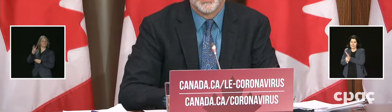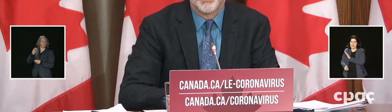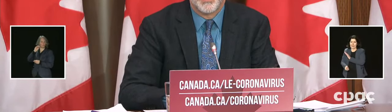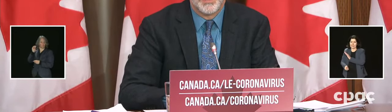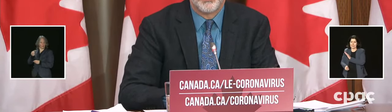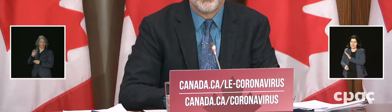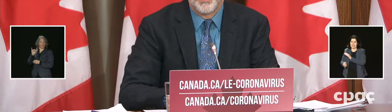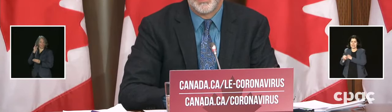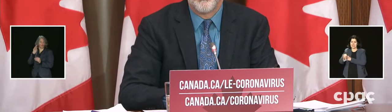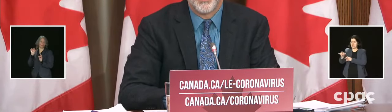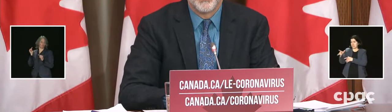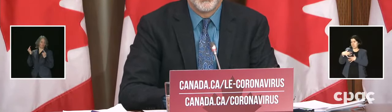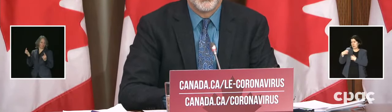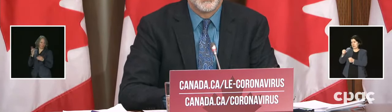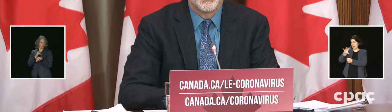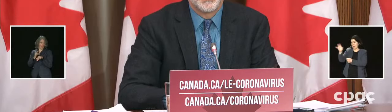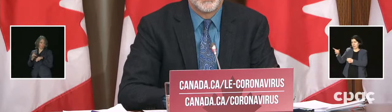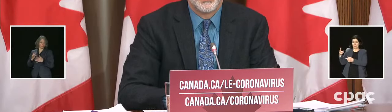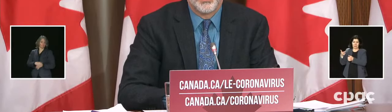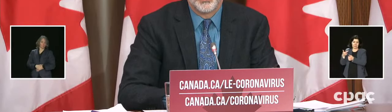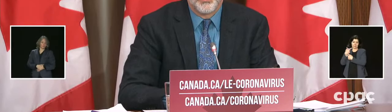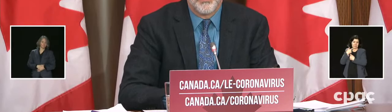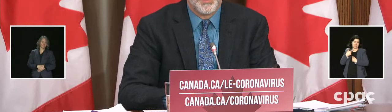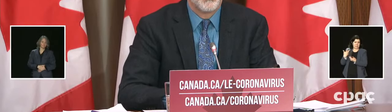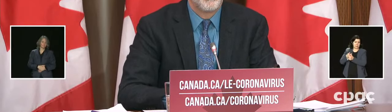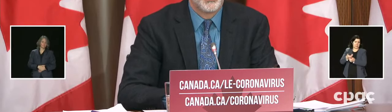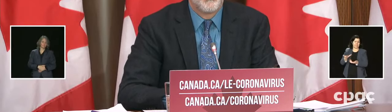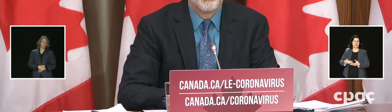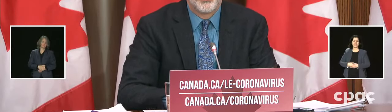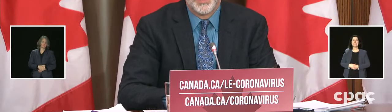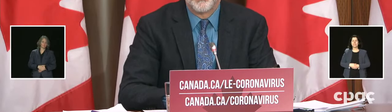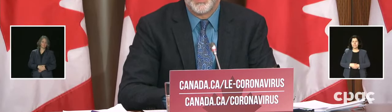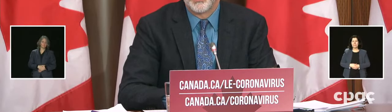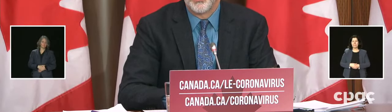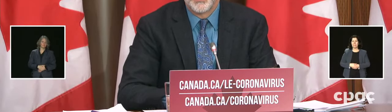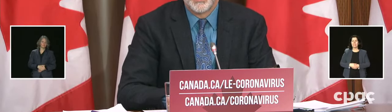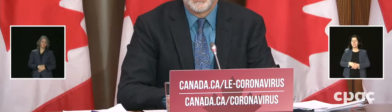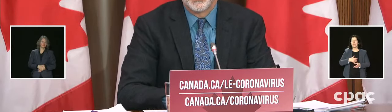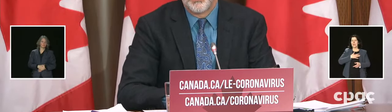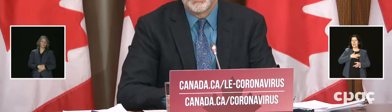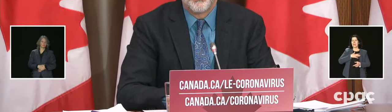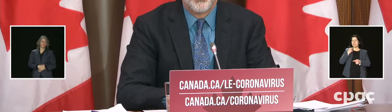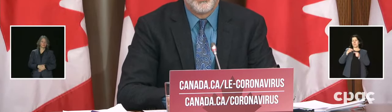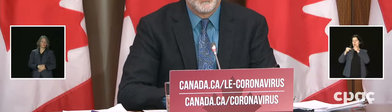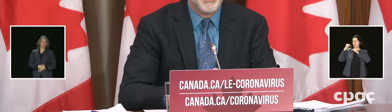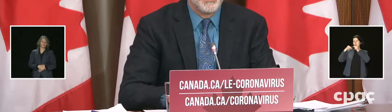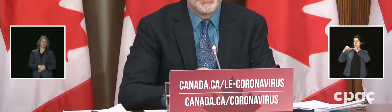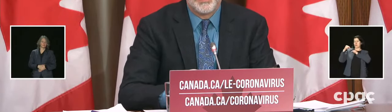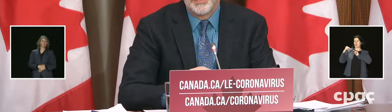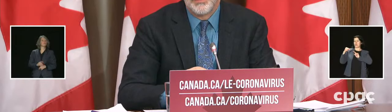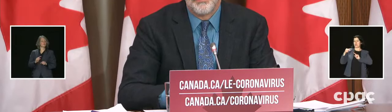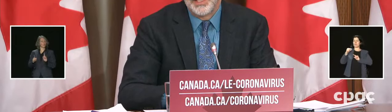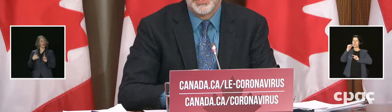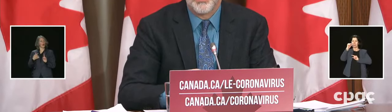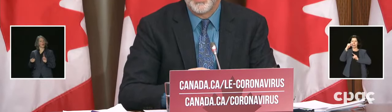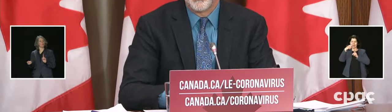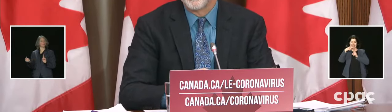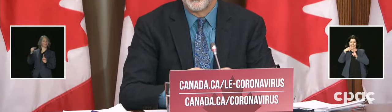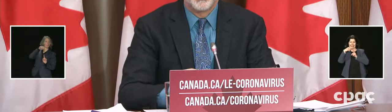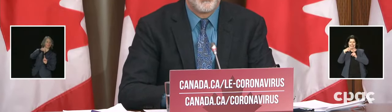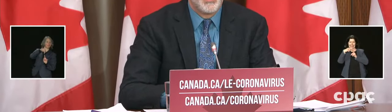que Santé Canada met de l'avant. Ceci dit, je vais revenir un petit peu quand même sur l'aspect que c'est un petit peu là, technique, puis les